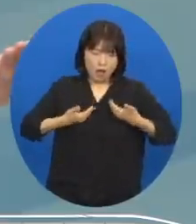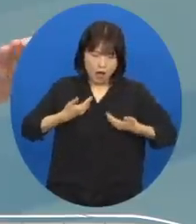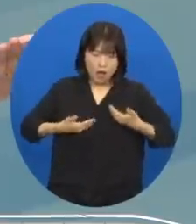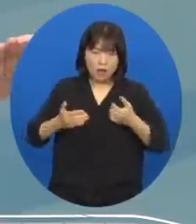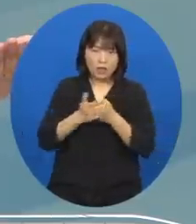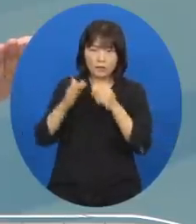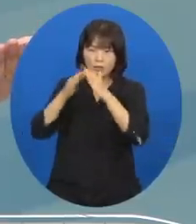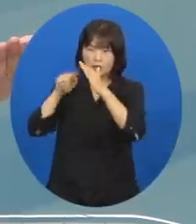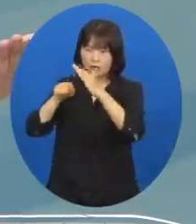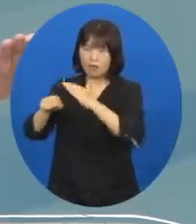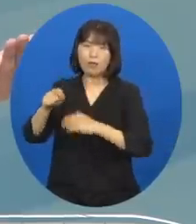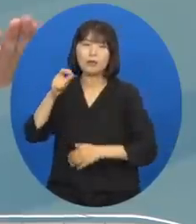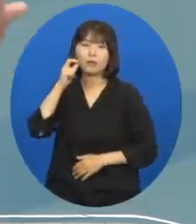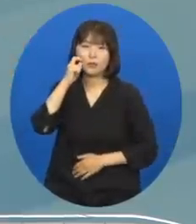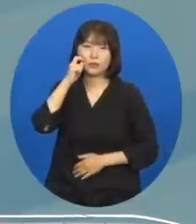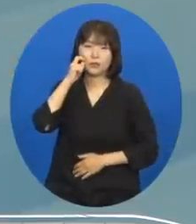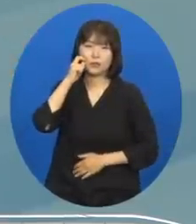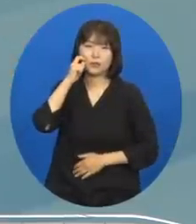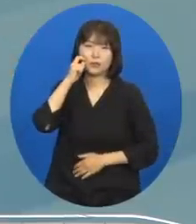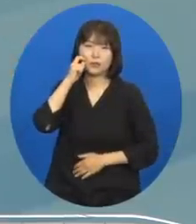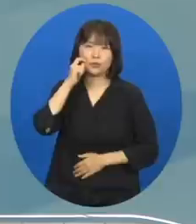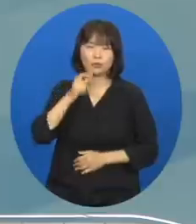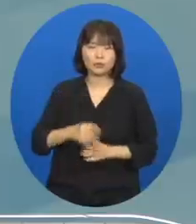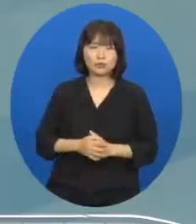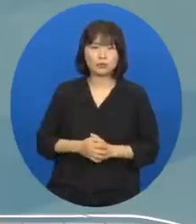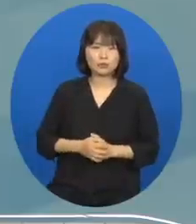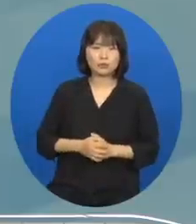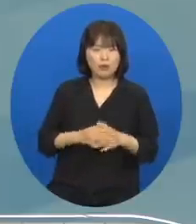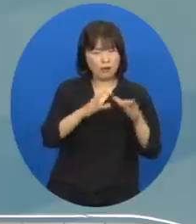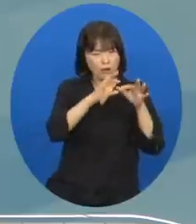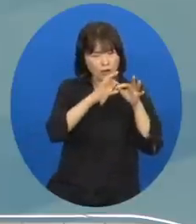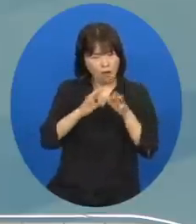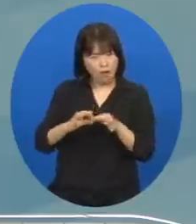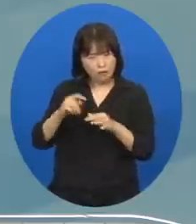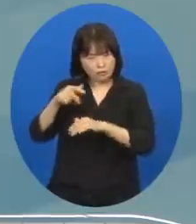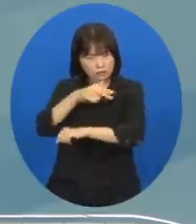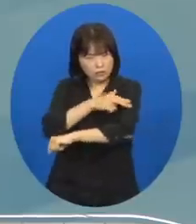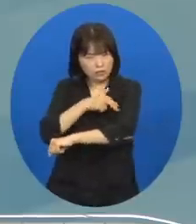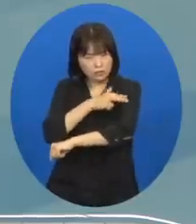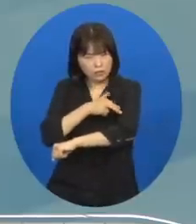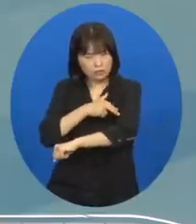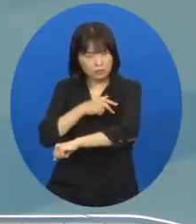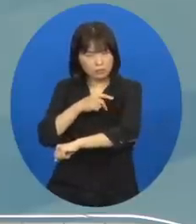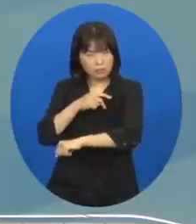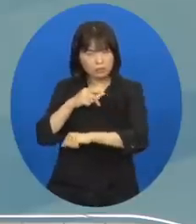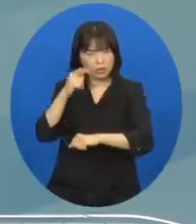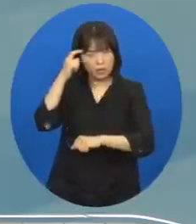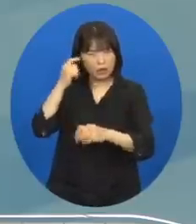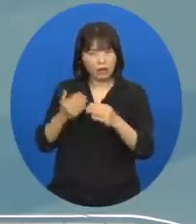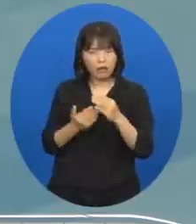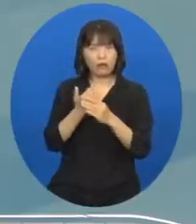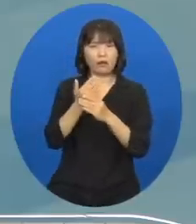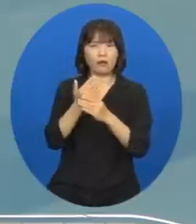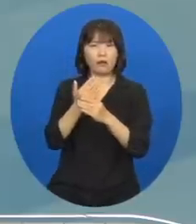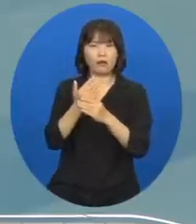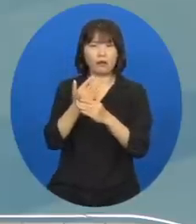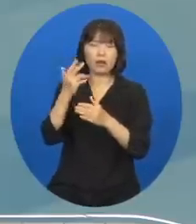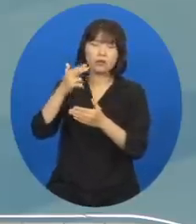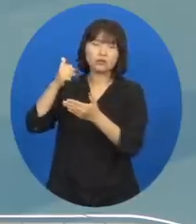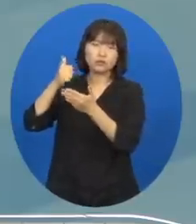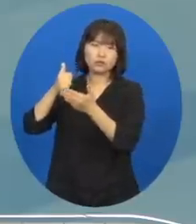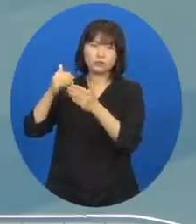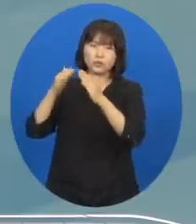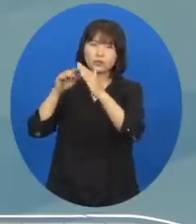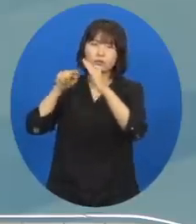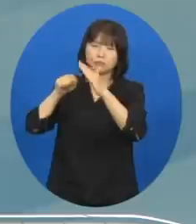못 간 거예요. 근데 계속 그 집사님 마음이 계속 드는데 아, 주님이